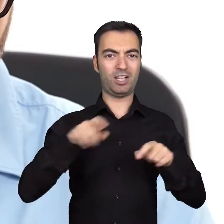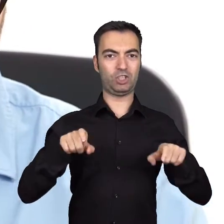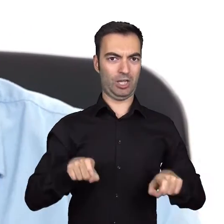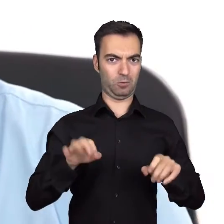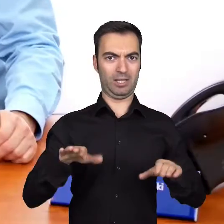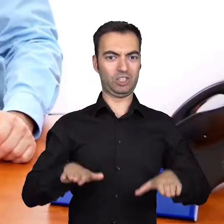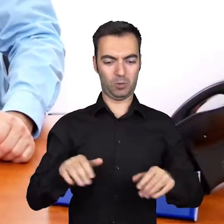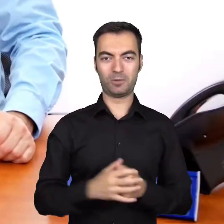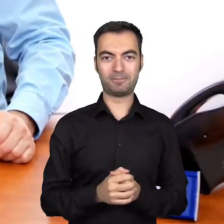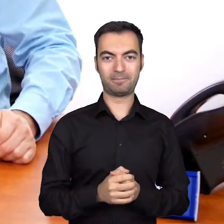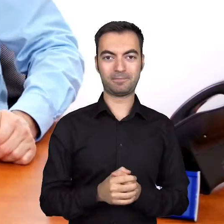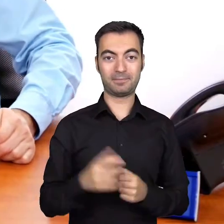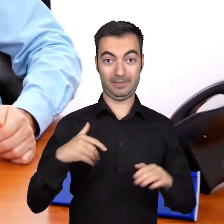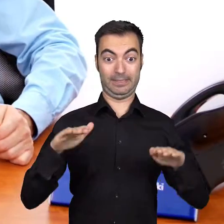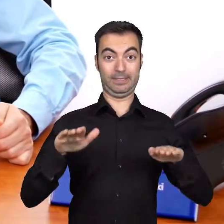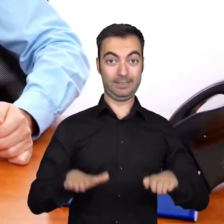moim krzesłem.